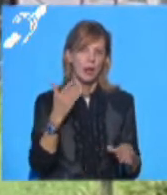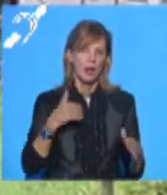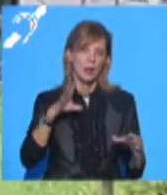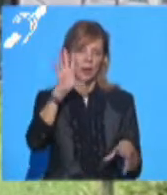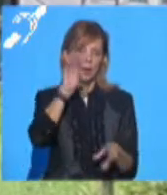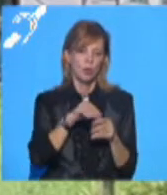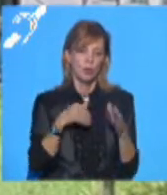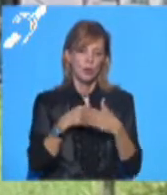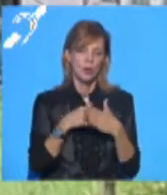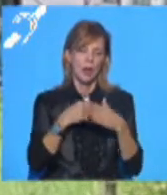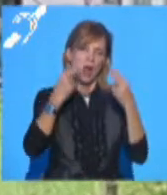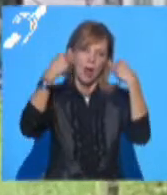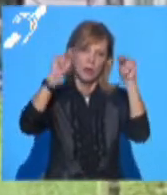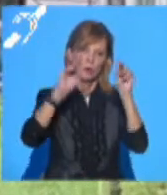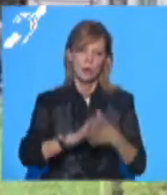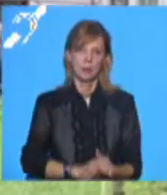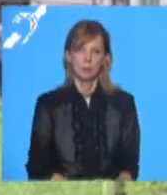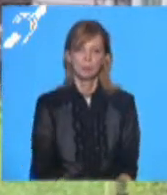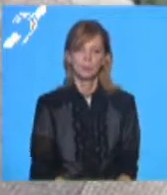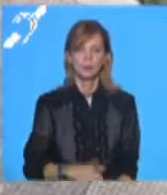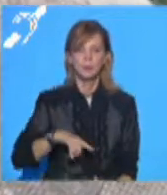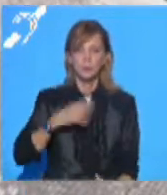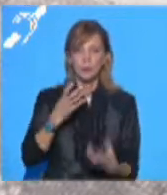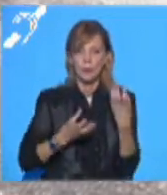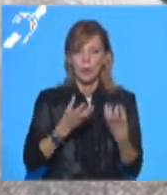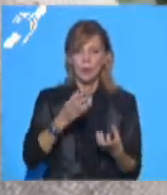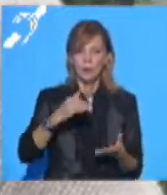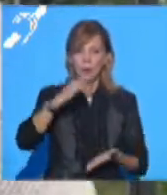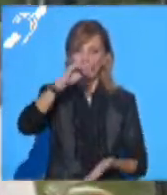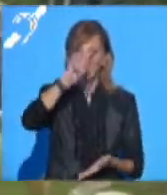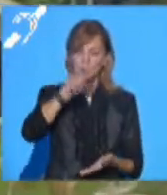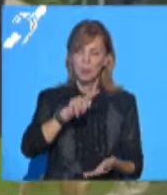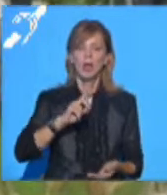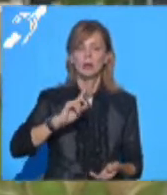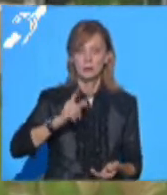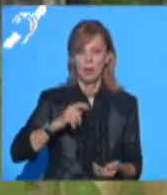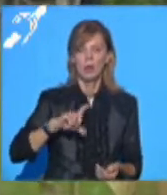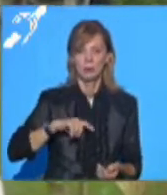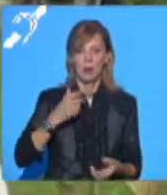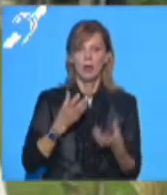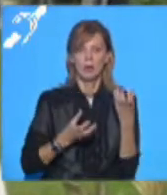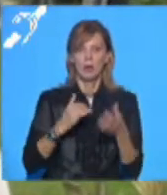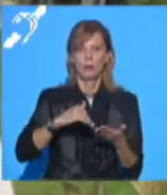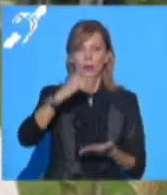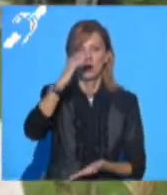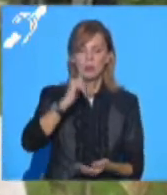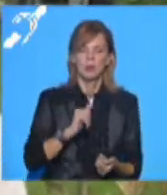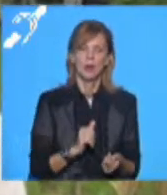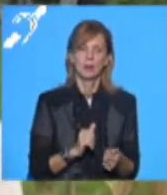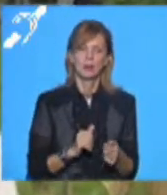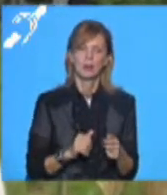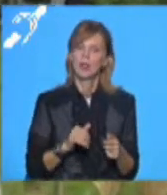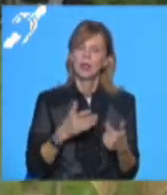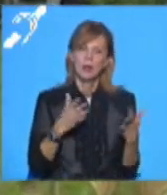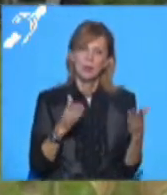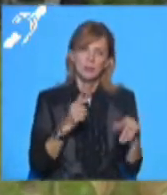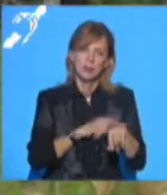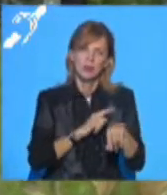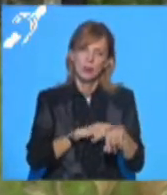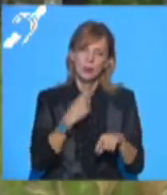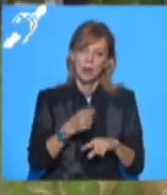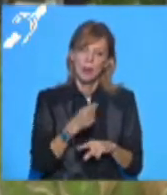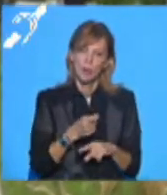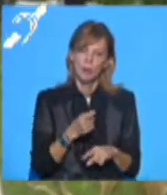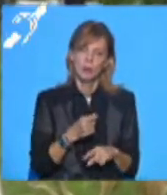în apropiere a dat alarma. Erau flăcări mari când v-ați dus? Au stat mult pompieri aici. Păi da, cu aproape